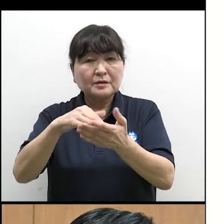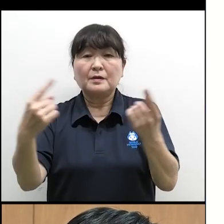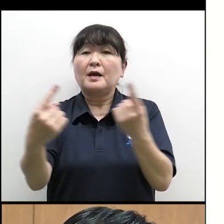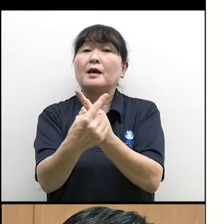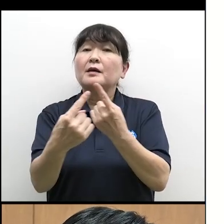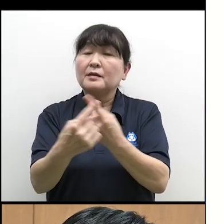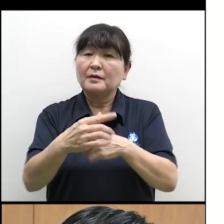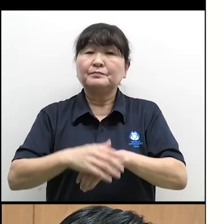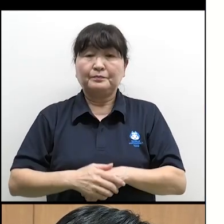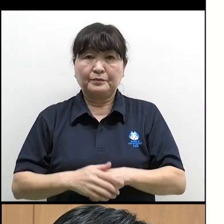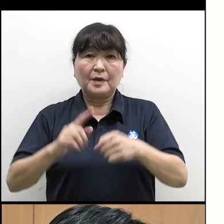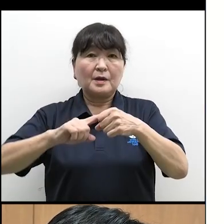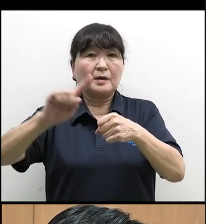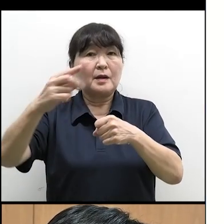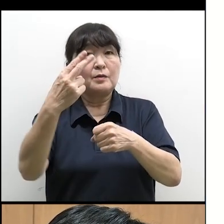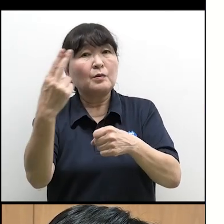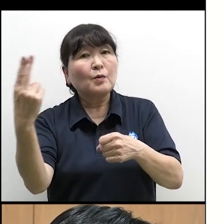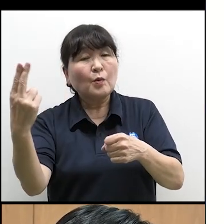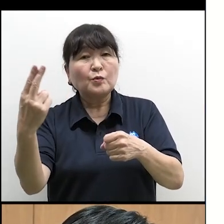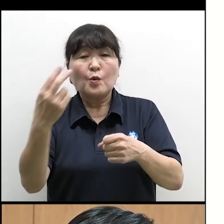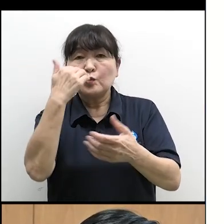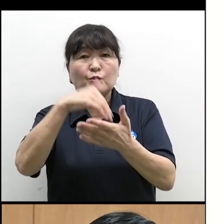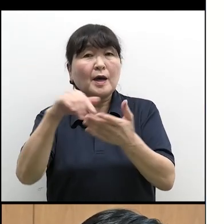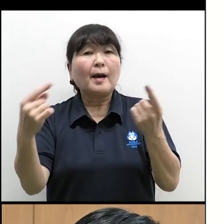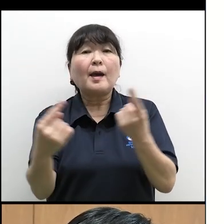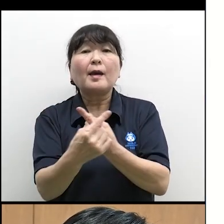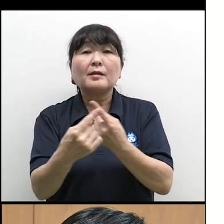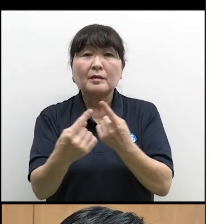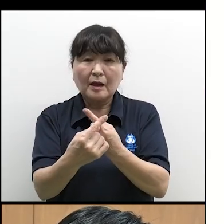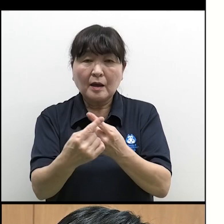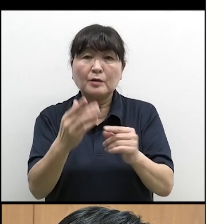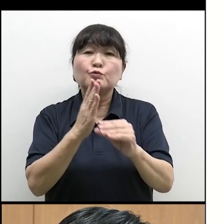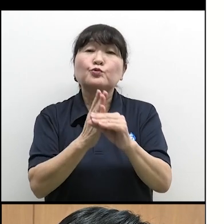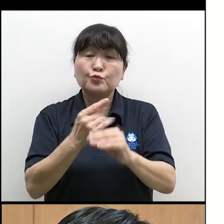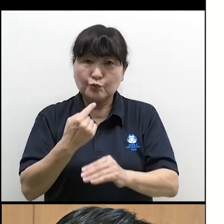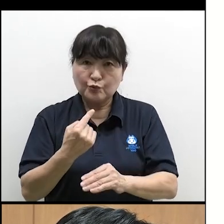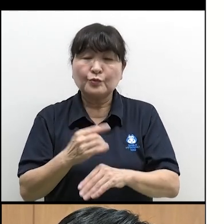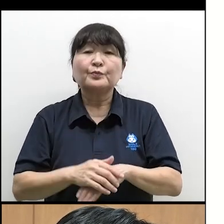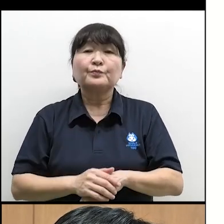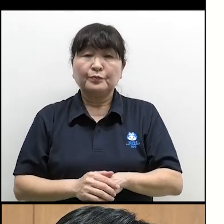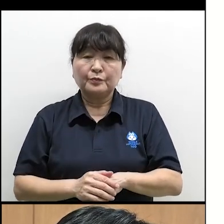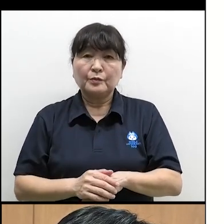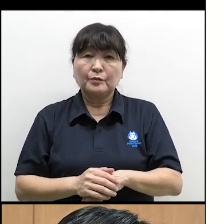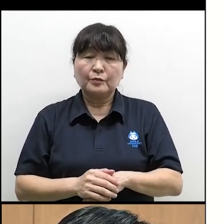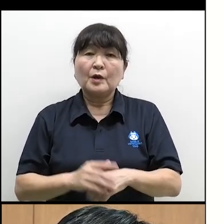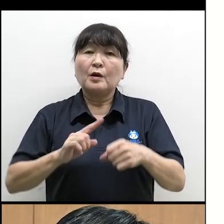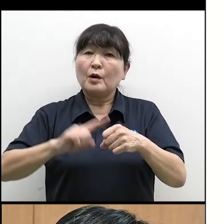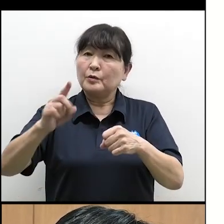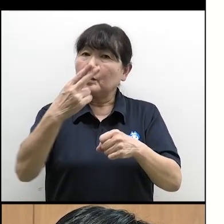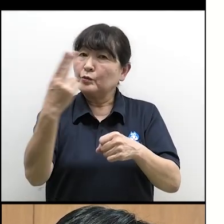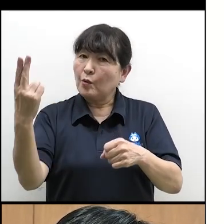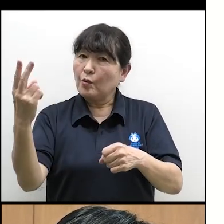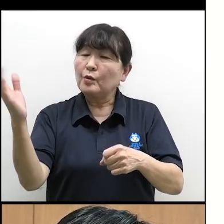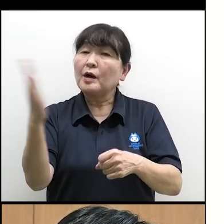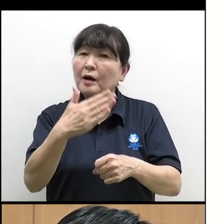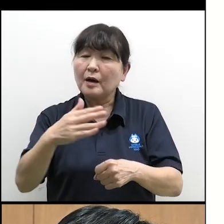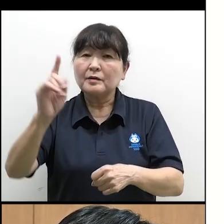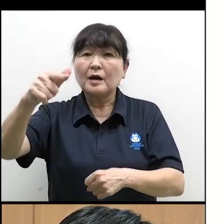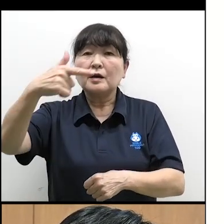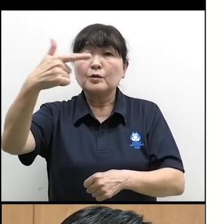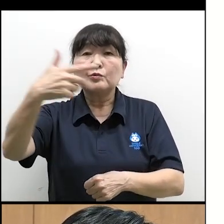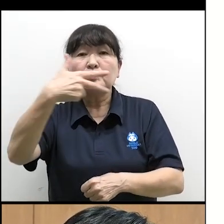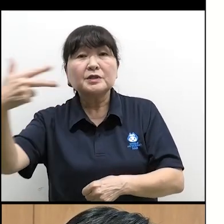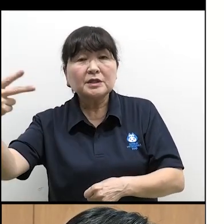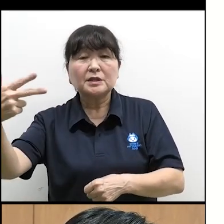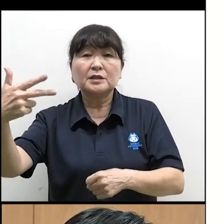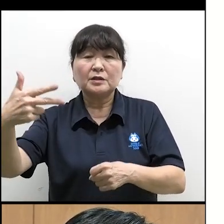来年度に向けた予算編成に取り組んでいるところです。来年度からはですね、第6次宮崎市総合計画がスタート